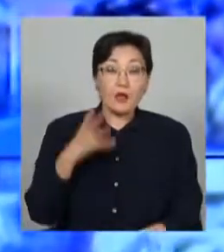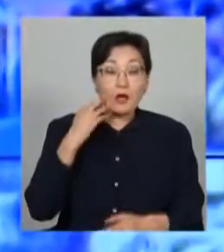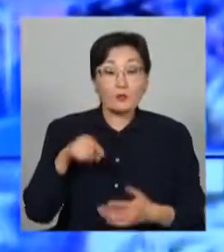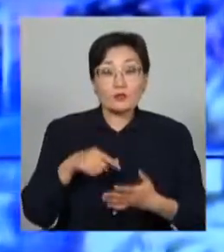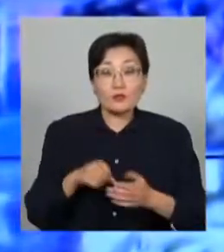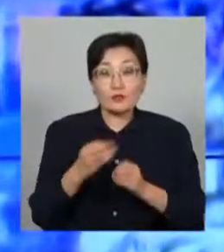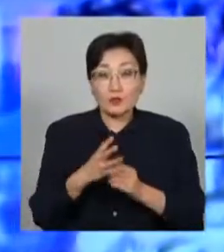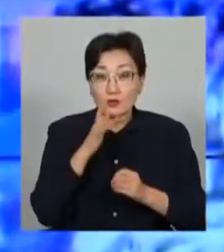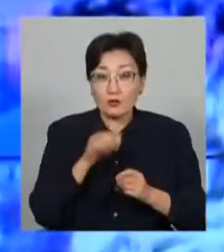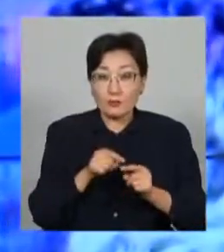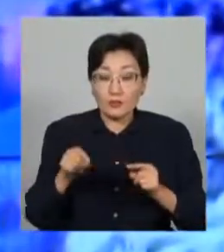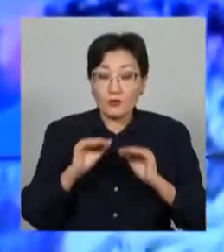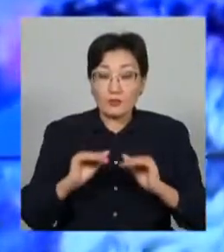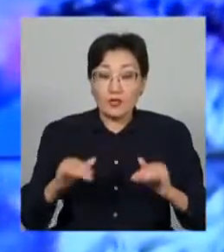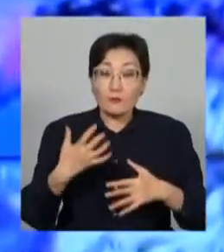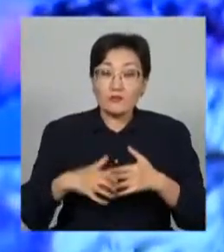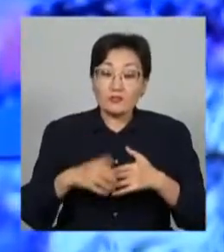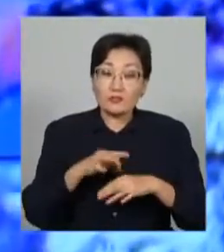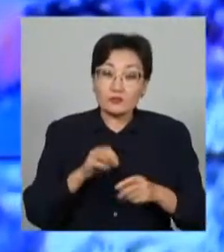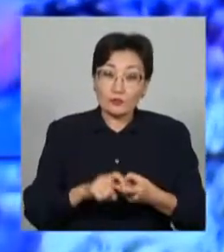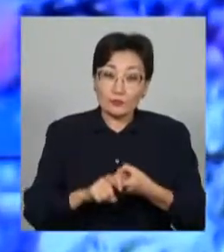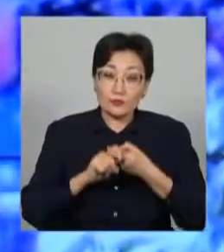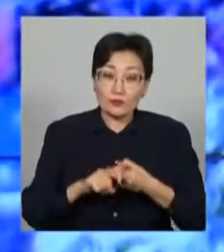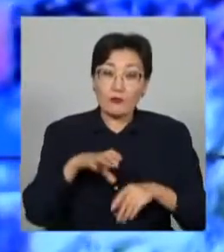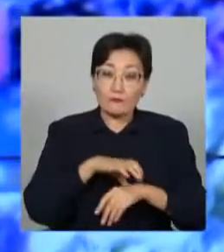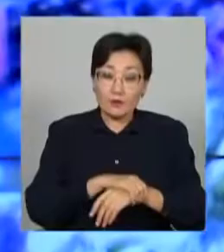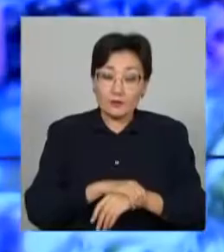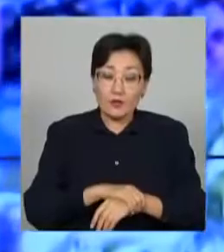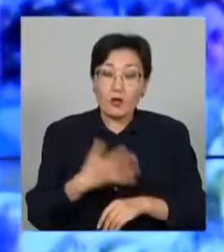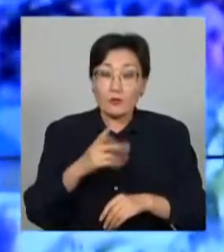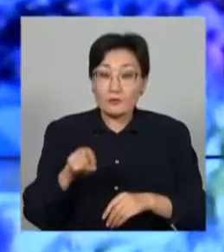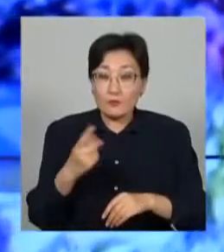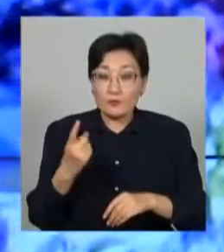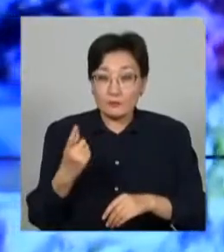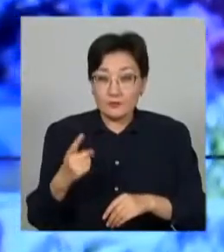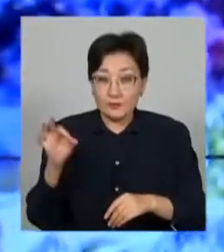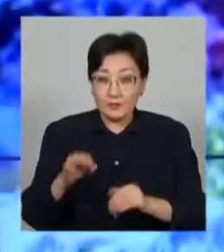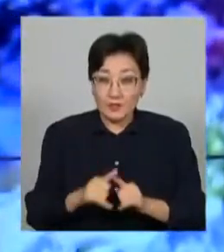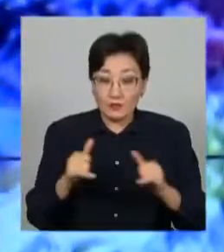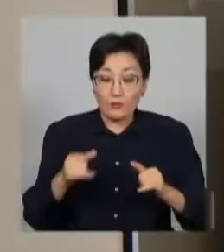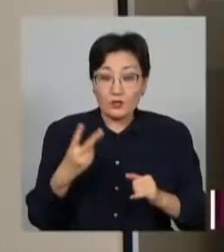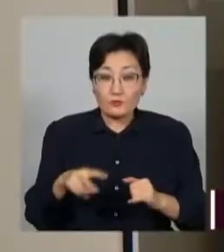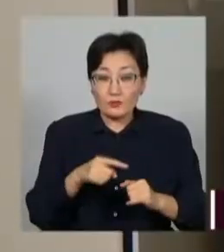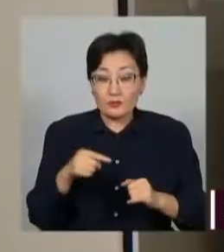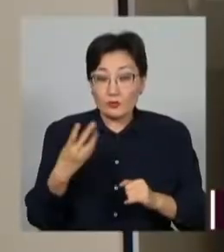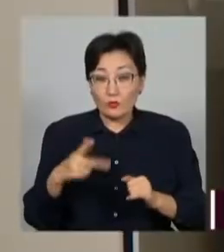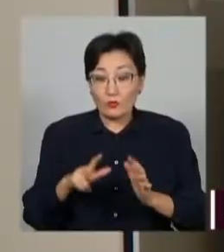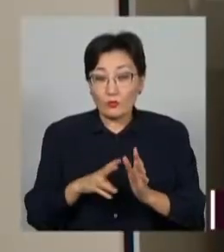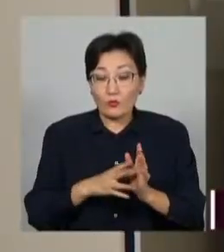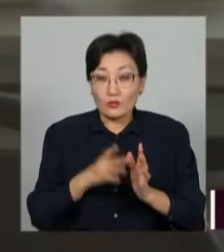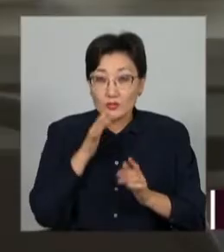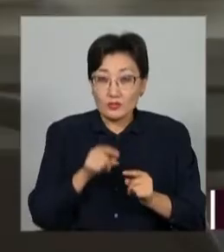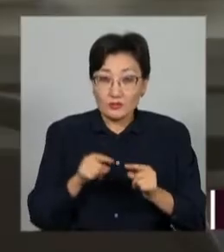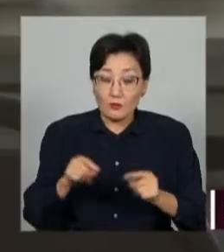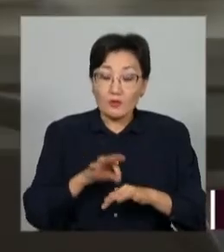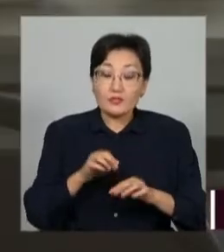Алматыда 14 жасқа дейінгі балалар арасында коронавирусты жұқтыру деңгейі 5,4% артты. Ал 20 мен 39 жас